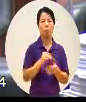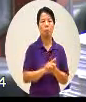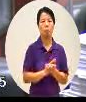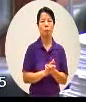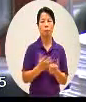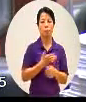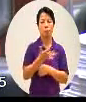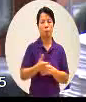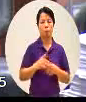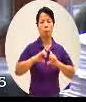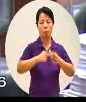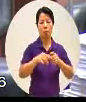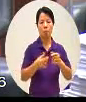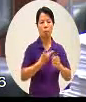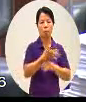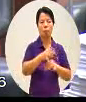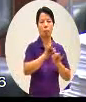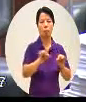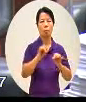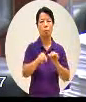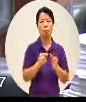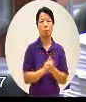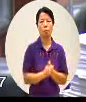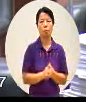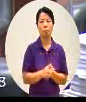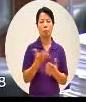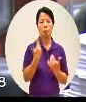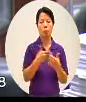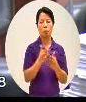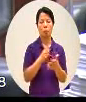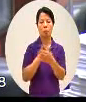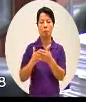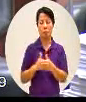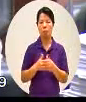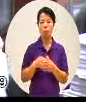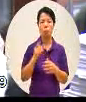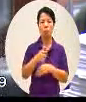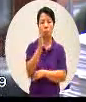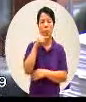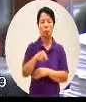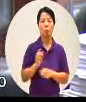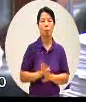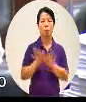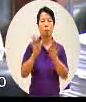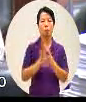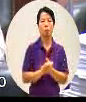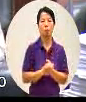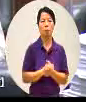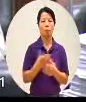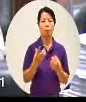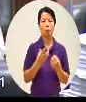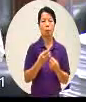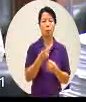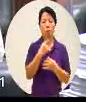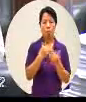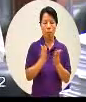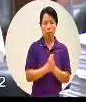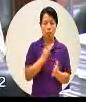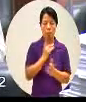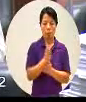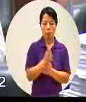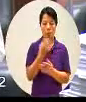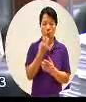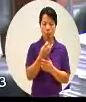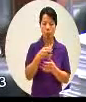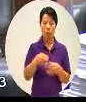要还地于民，这样子才不会阻碍我们地方发展。 吼、哦，我请市长嘛督导一个小组，